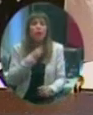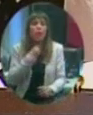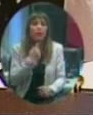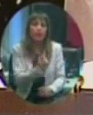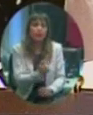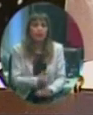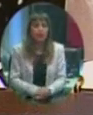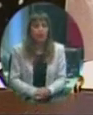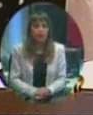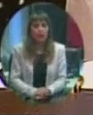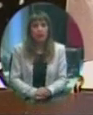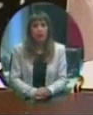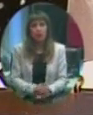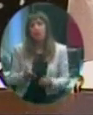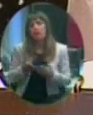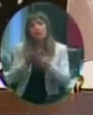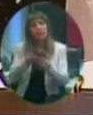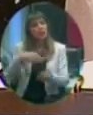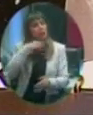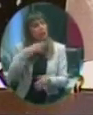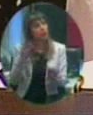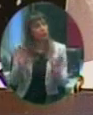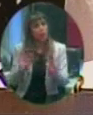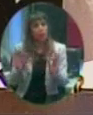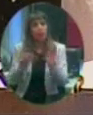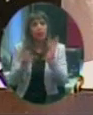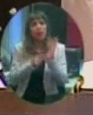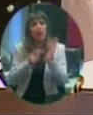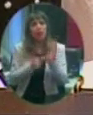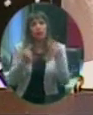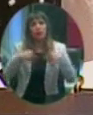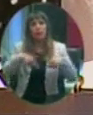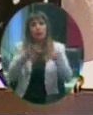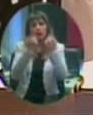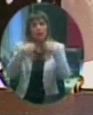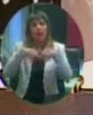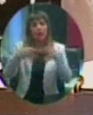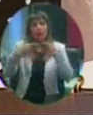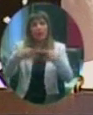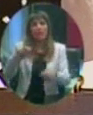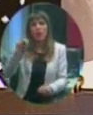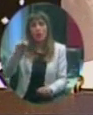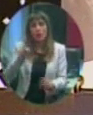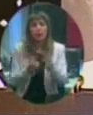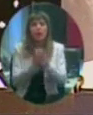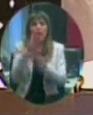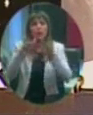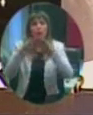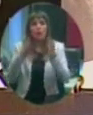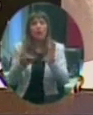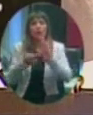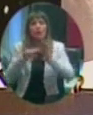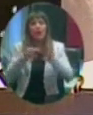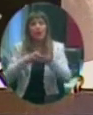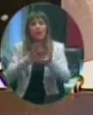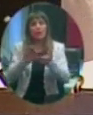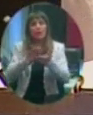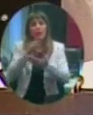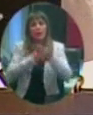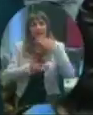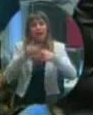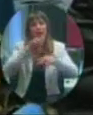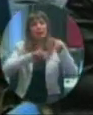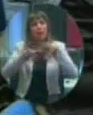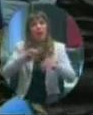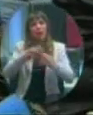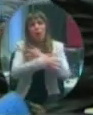לאור חוסר הסיוע המספק, דרש יושב ראש הוועדה חבר הכנסת נגוסה להקים גוף מתכלל במשרד הקליטה לטיפול בעוני בקרב העולים.